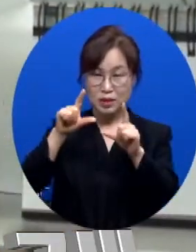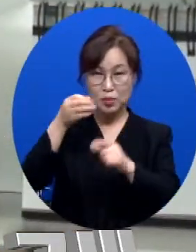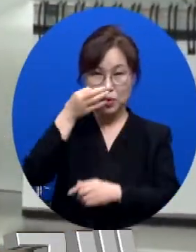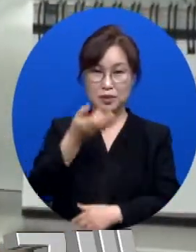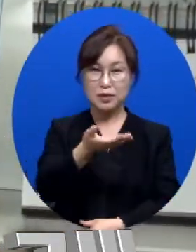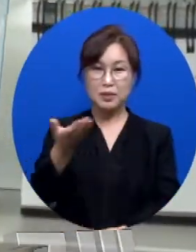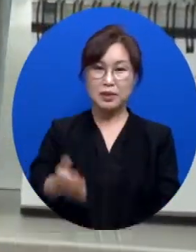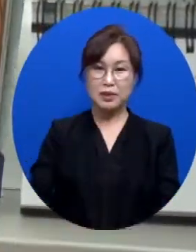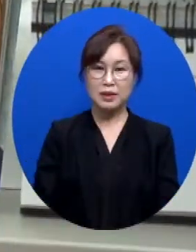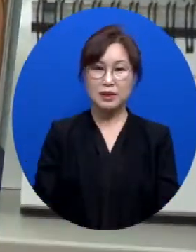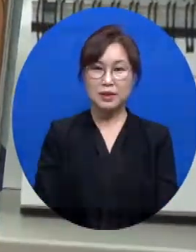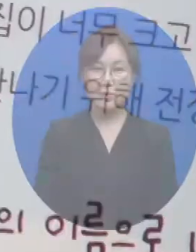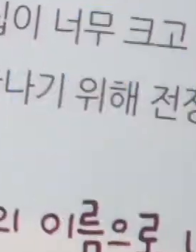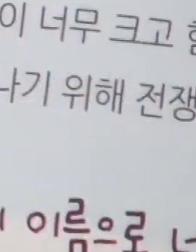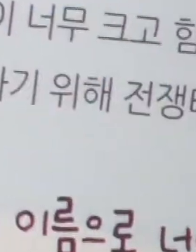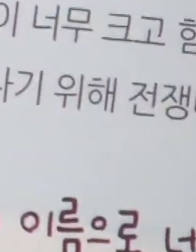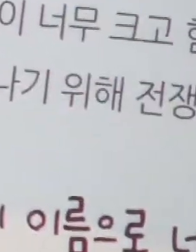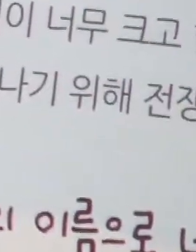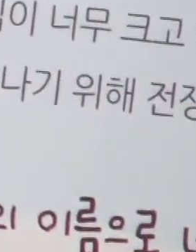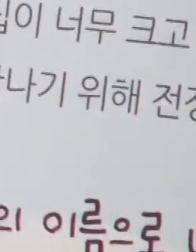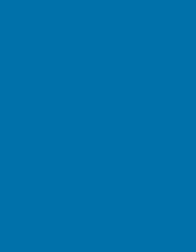전해드립니다.